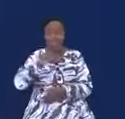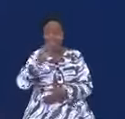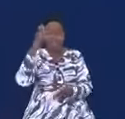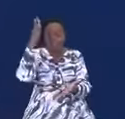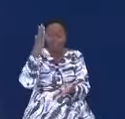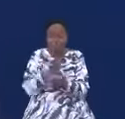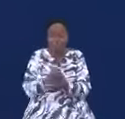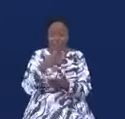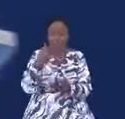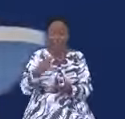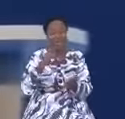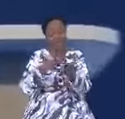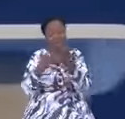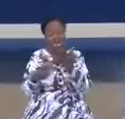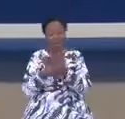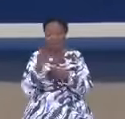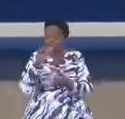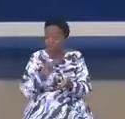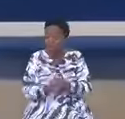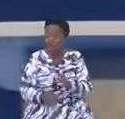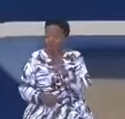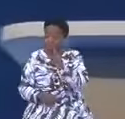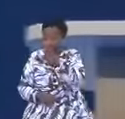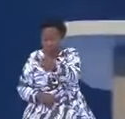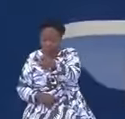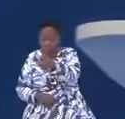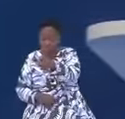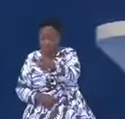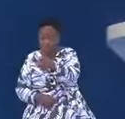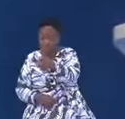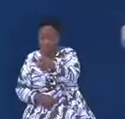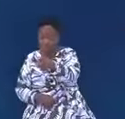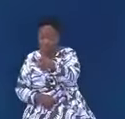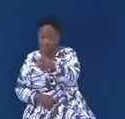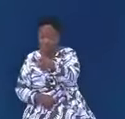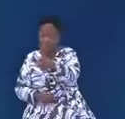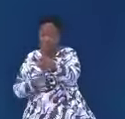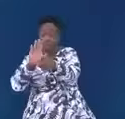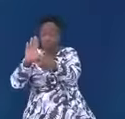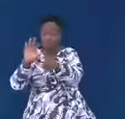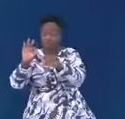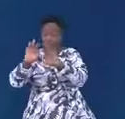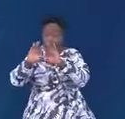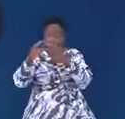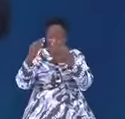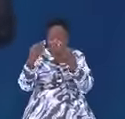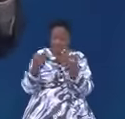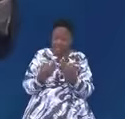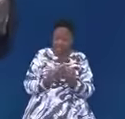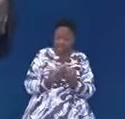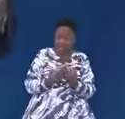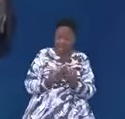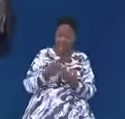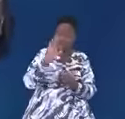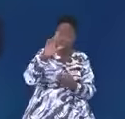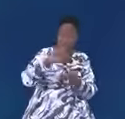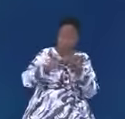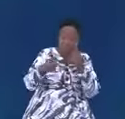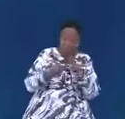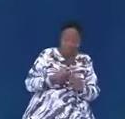même ta famille notre pays notre continent et le monde entier